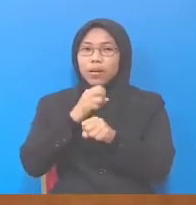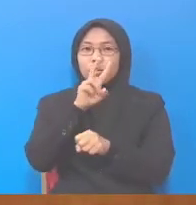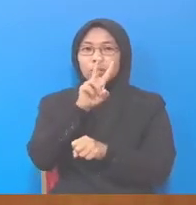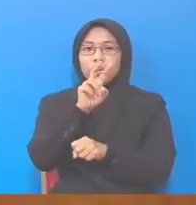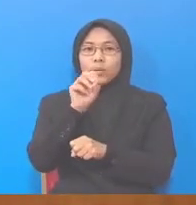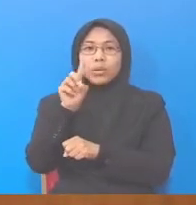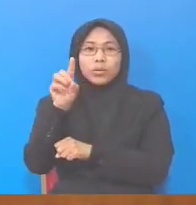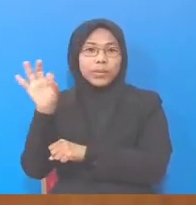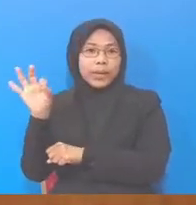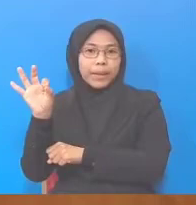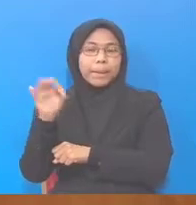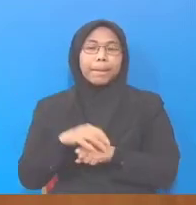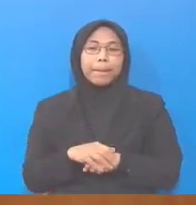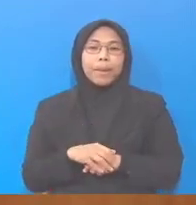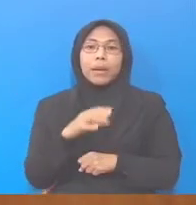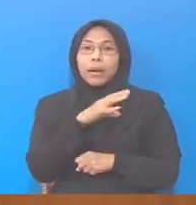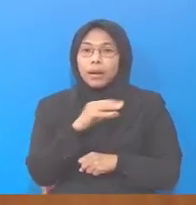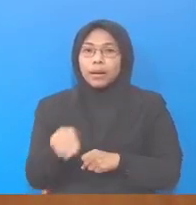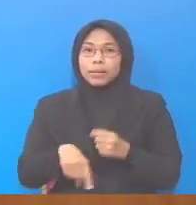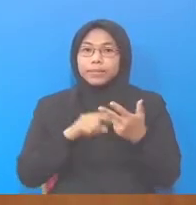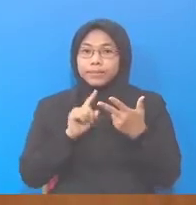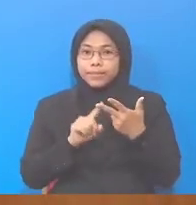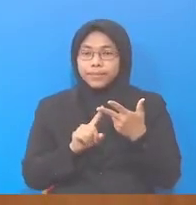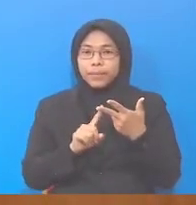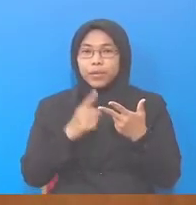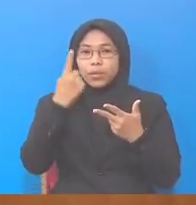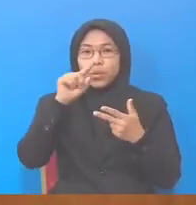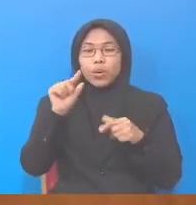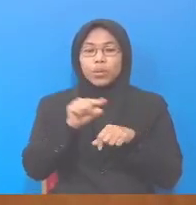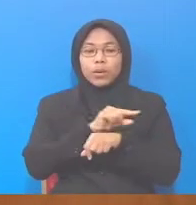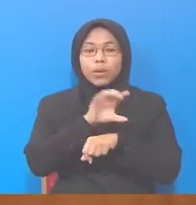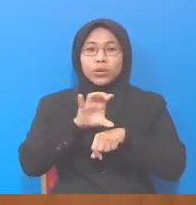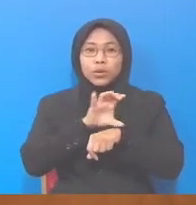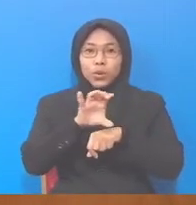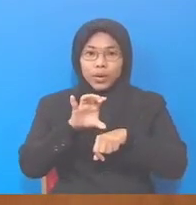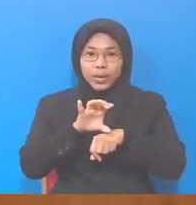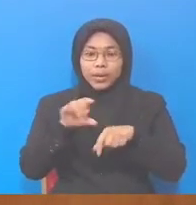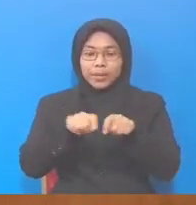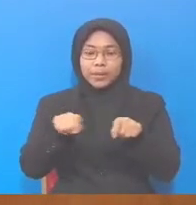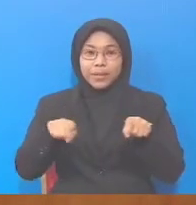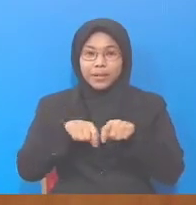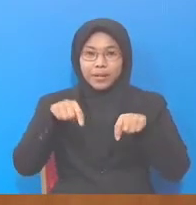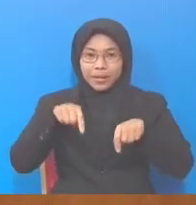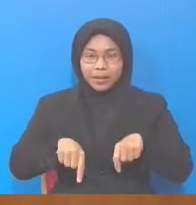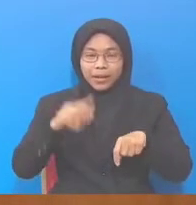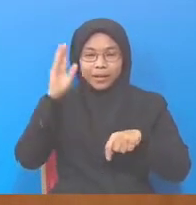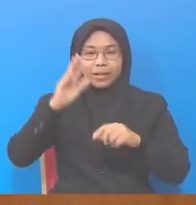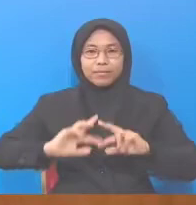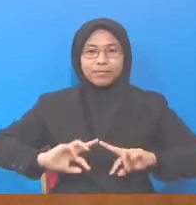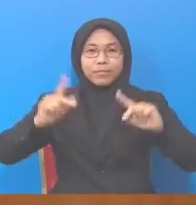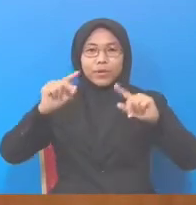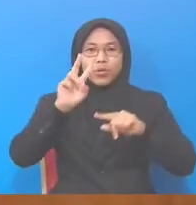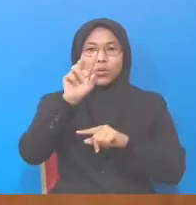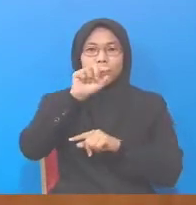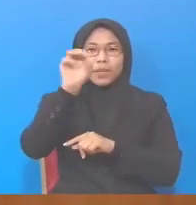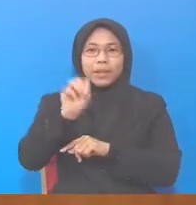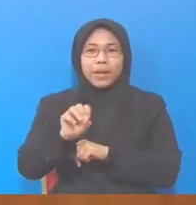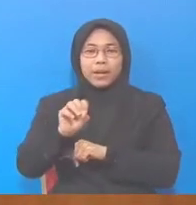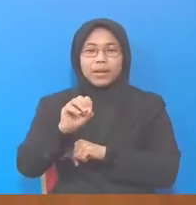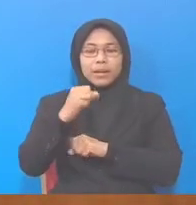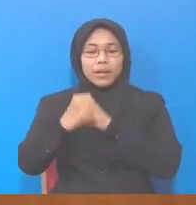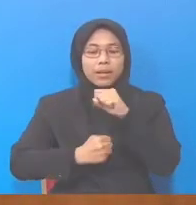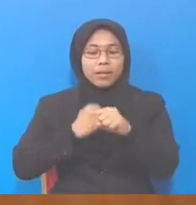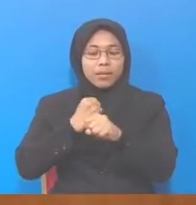tahun 2019 yang ketiga penggunaan Koko domestik dijangka akan meningkat sebanyak 200